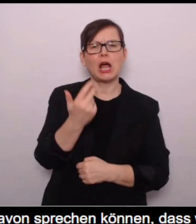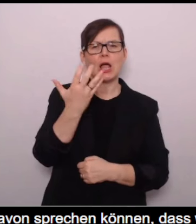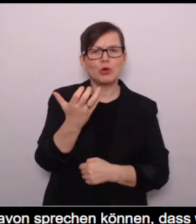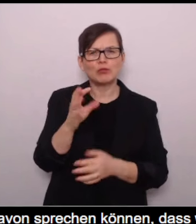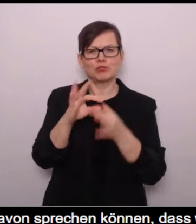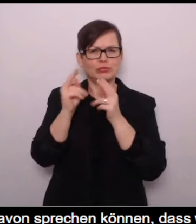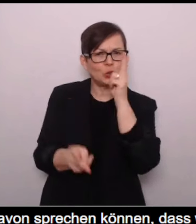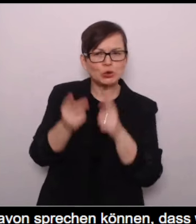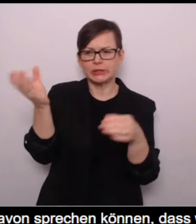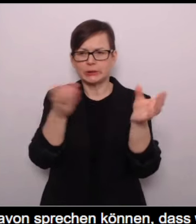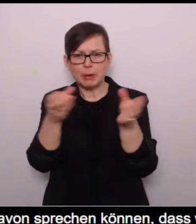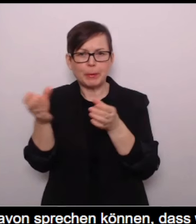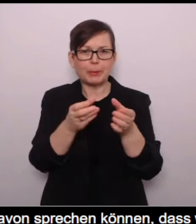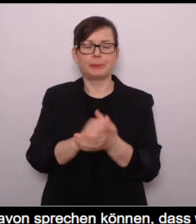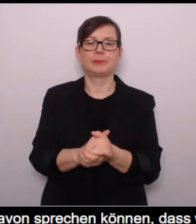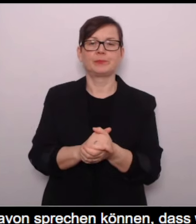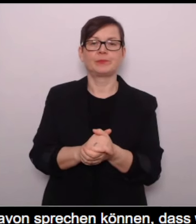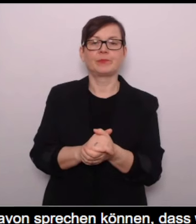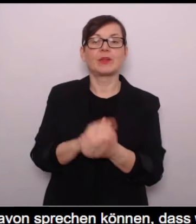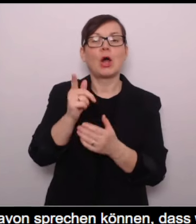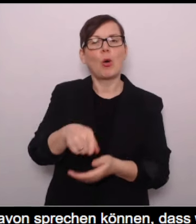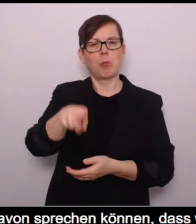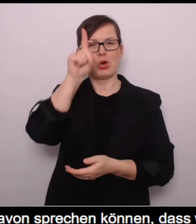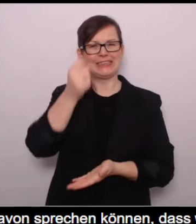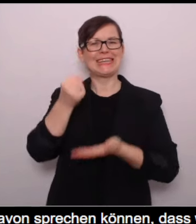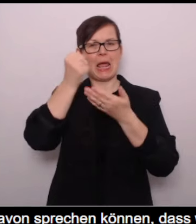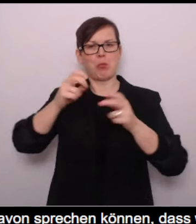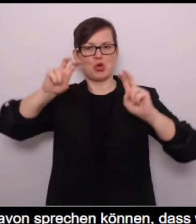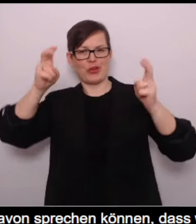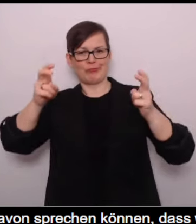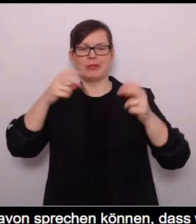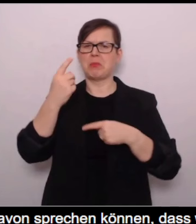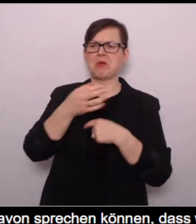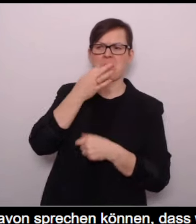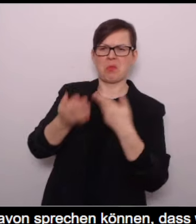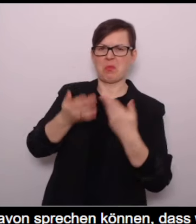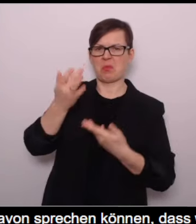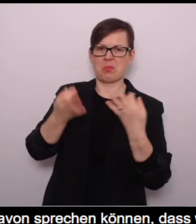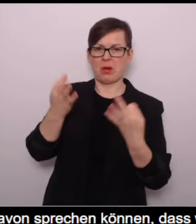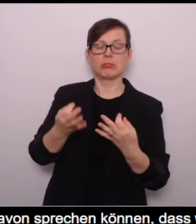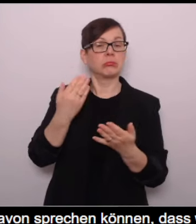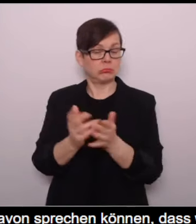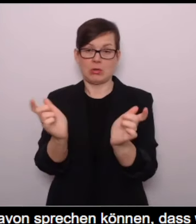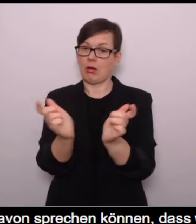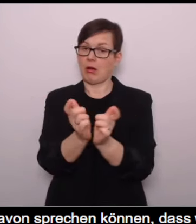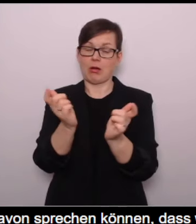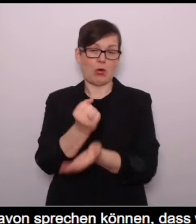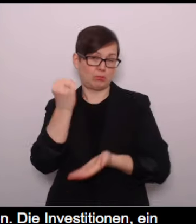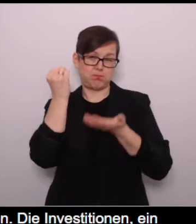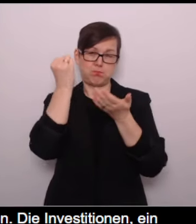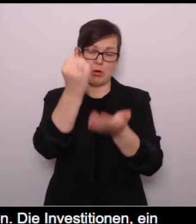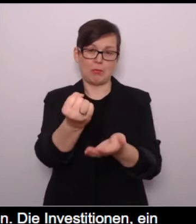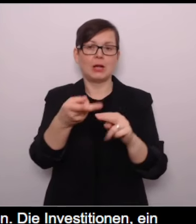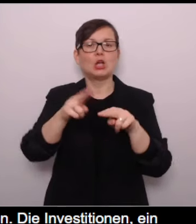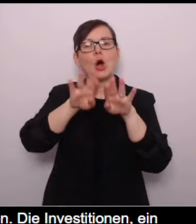zur Verfügung. 640 neue Stellen im Polizeibereich, 350 bei der Justiz. Das sogenannte Polizeibudget,